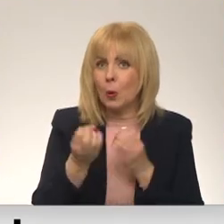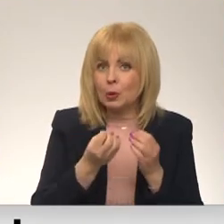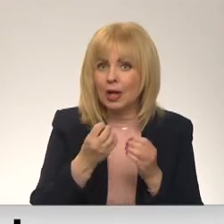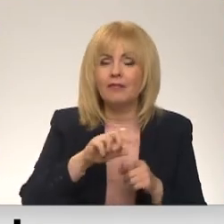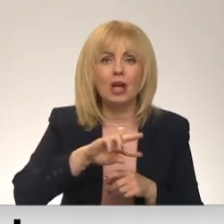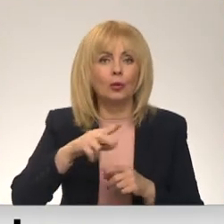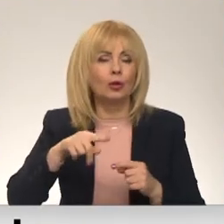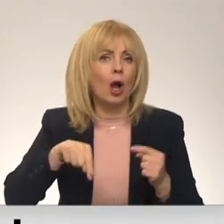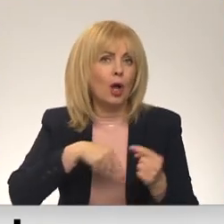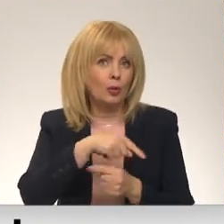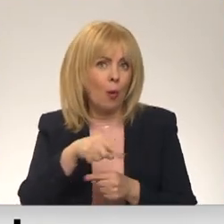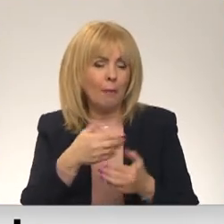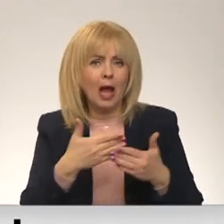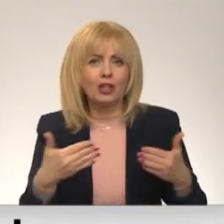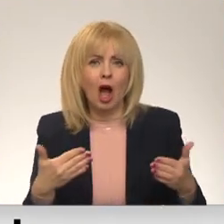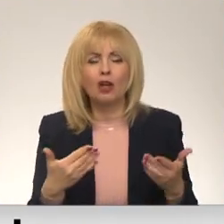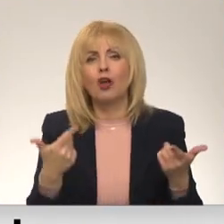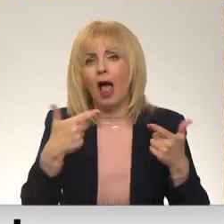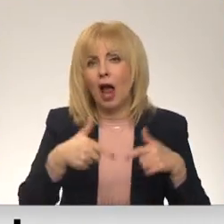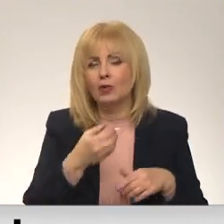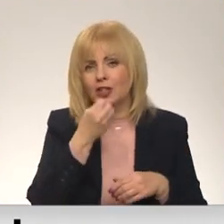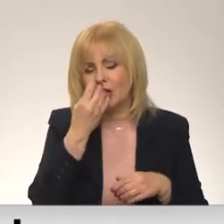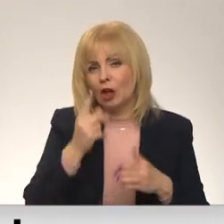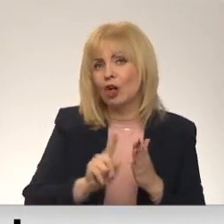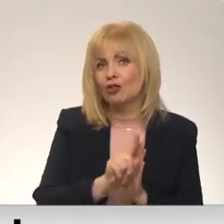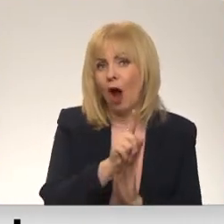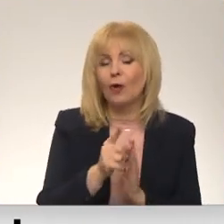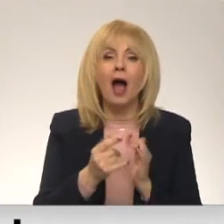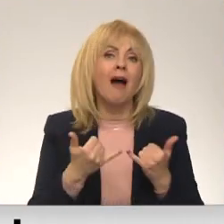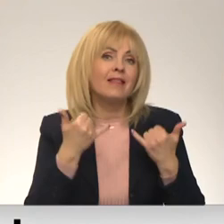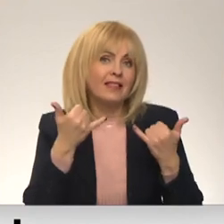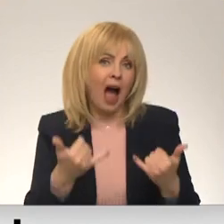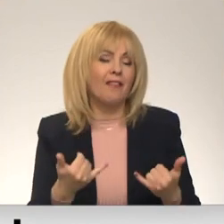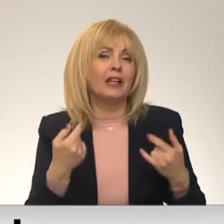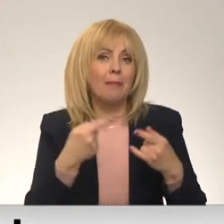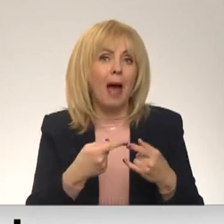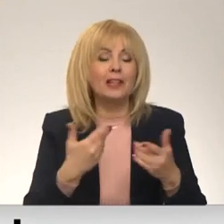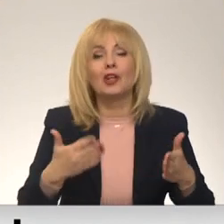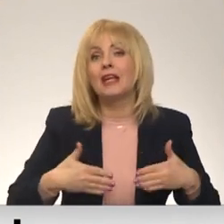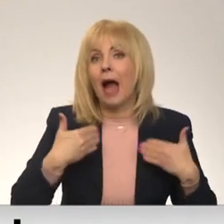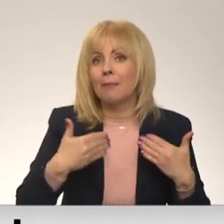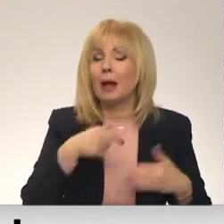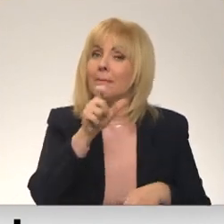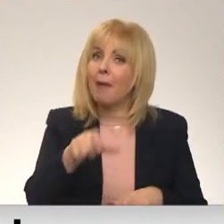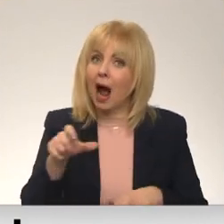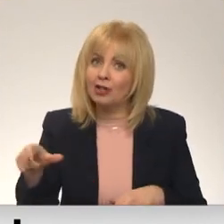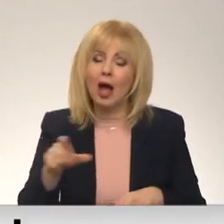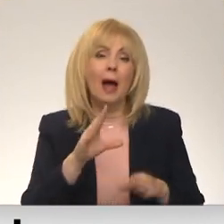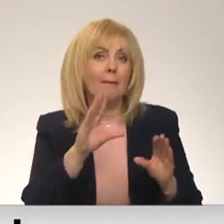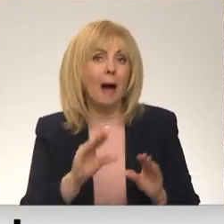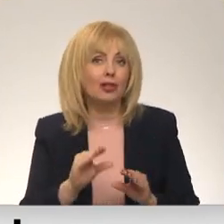otras nomainot dažādos laikos ziedošos augus. Dāvinātāja mērķis bija nevien iepriecināt centra pacientus, bet arī